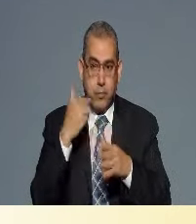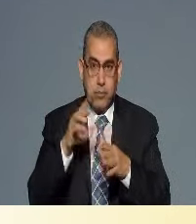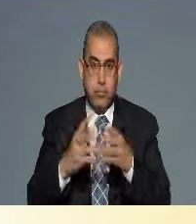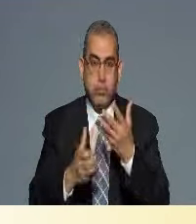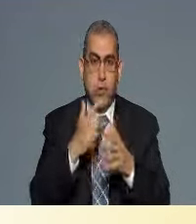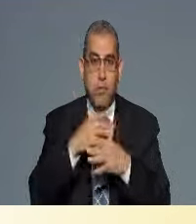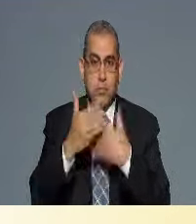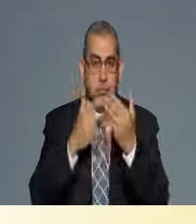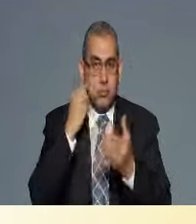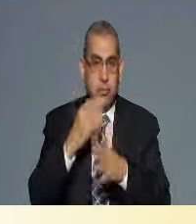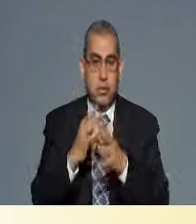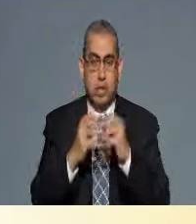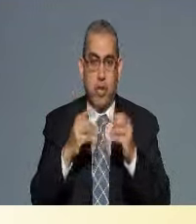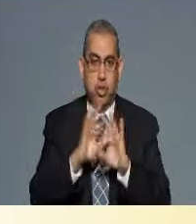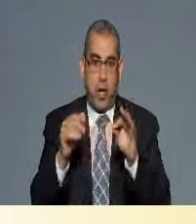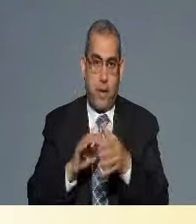لفكرة التجفيف الشمسي.